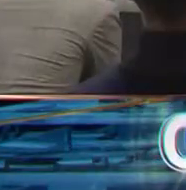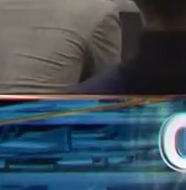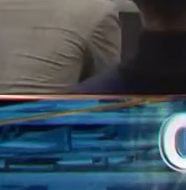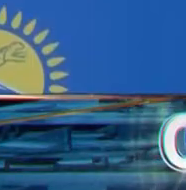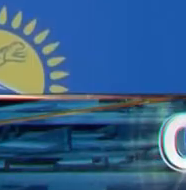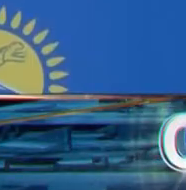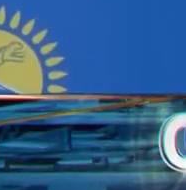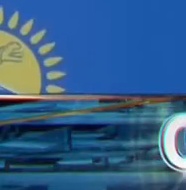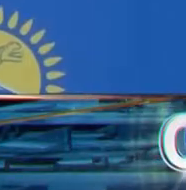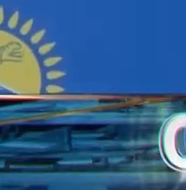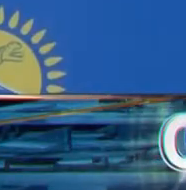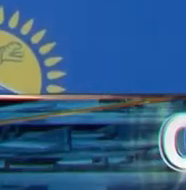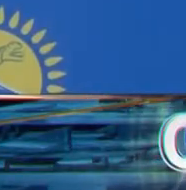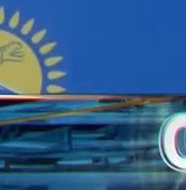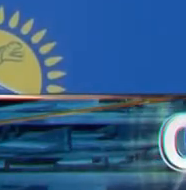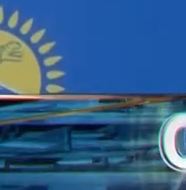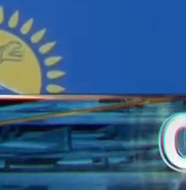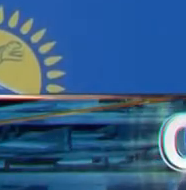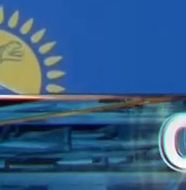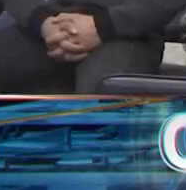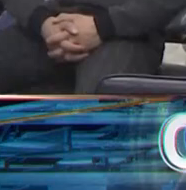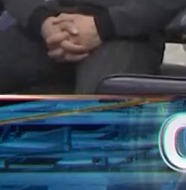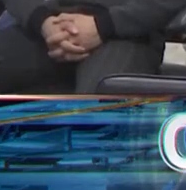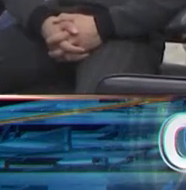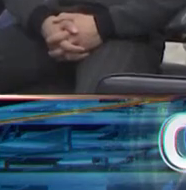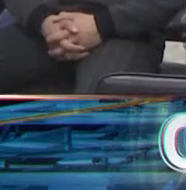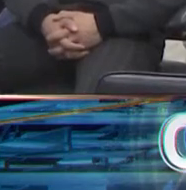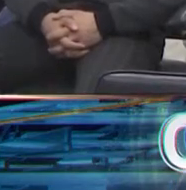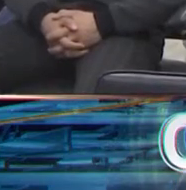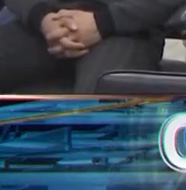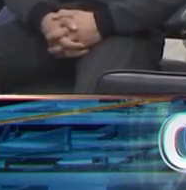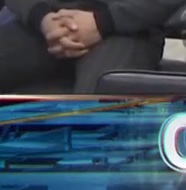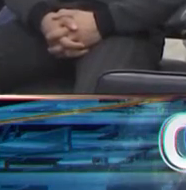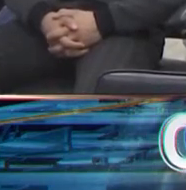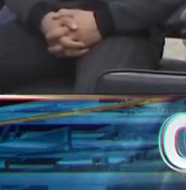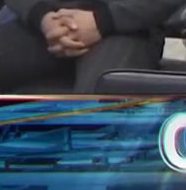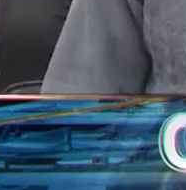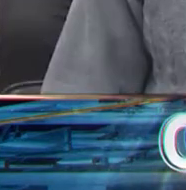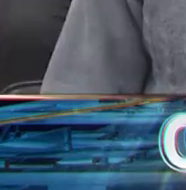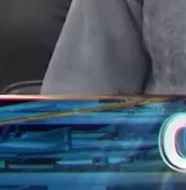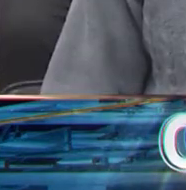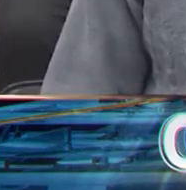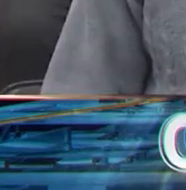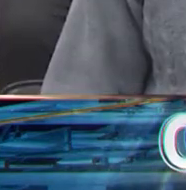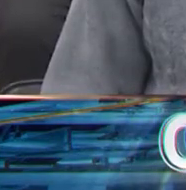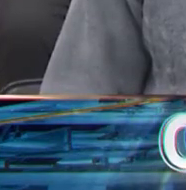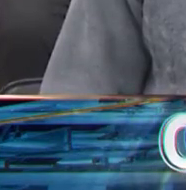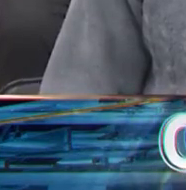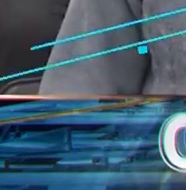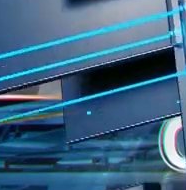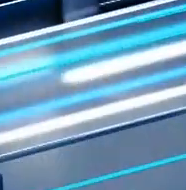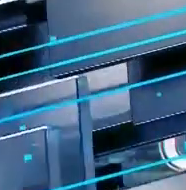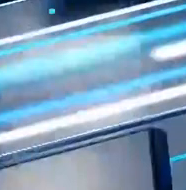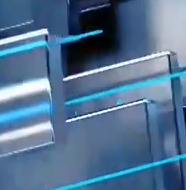Дорогу молодым. Встреча руководства партии большинства с активом молодежного крыла «Жасотан» прошла в Талдыкургане.